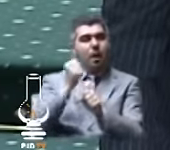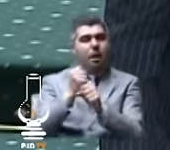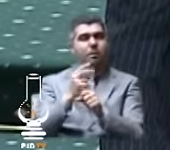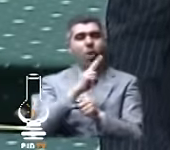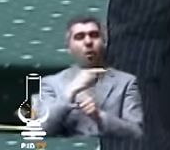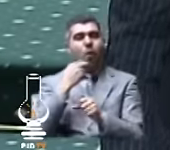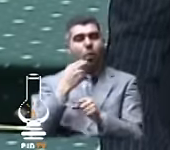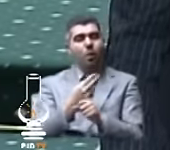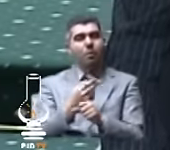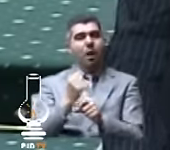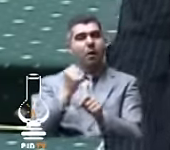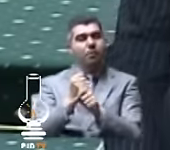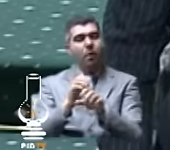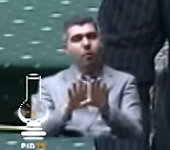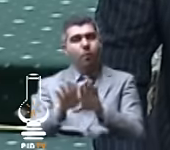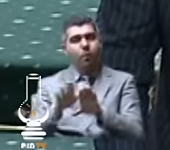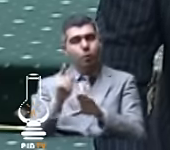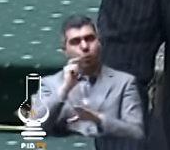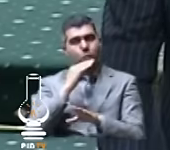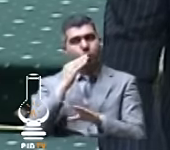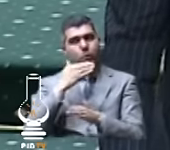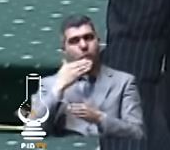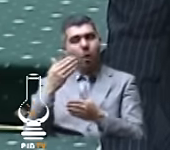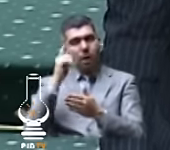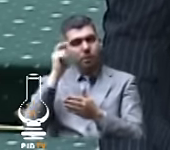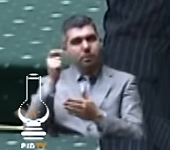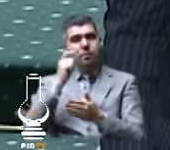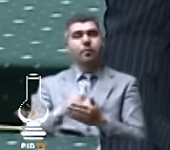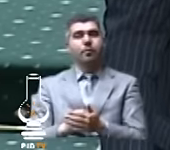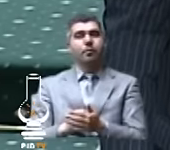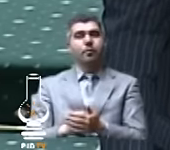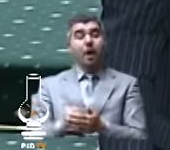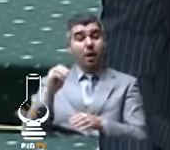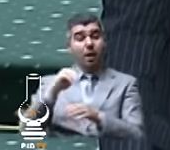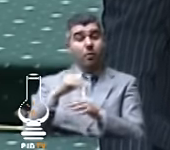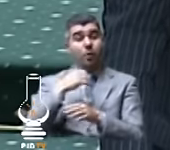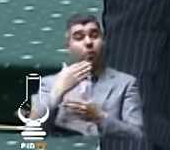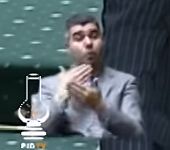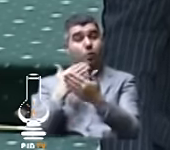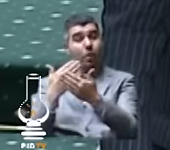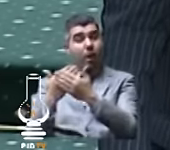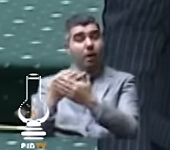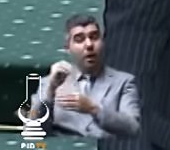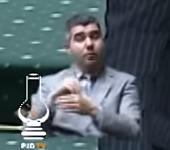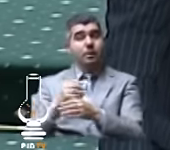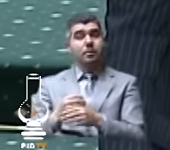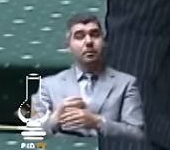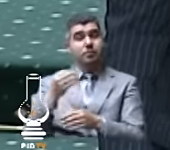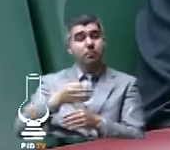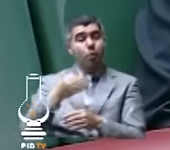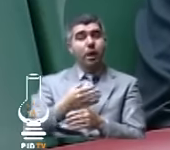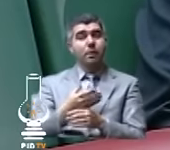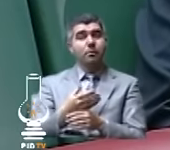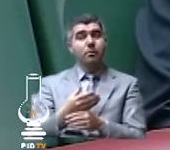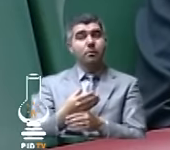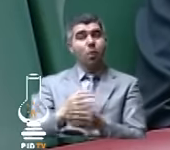الحكومات كل حكومة كتقوم بالدور ديالها الحكم للشعب المغربي، فلكن في نفس الوقت أشكرك على أنك تكلمتي على أمور يحتاجها.